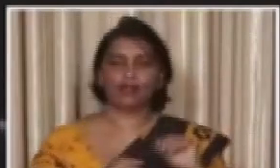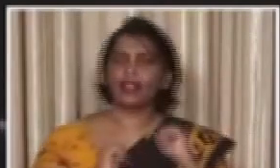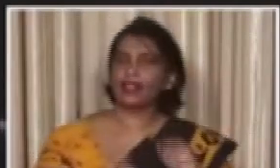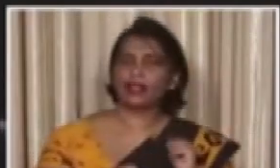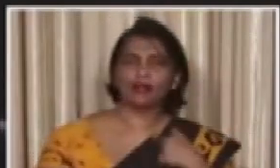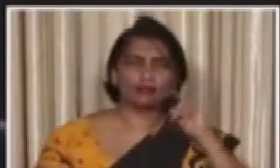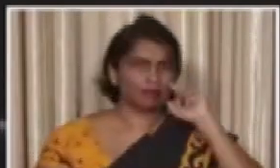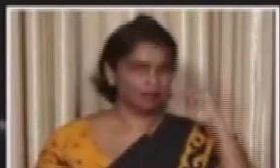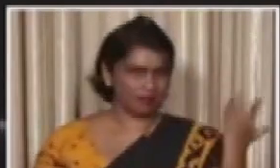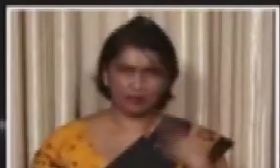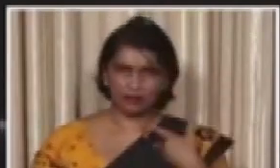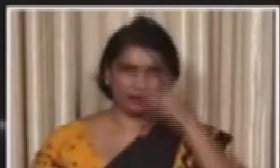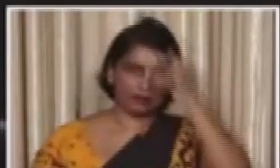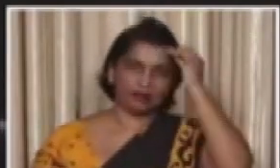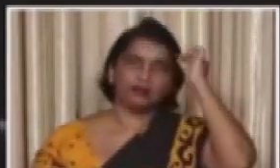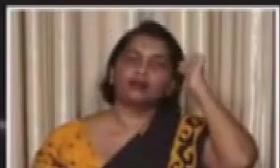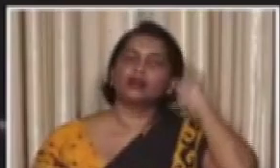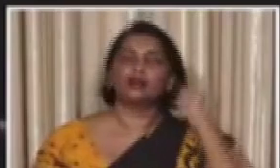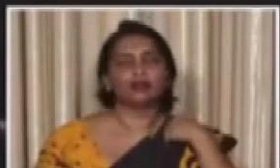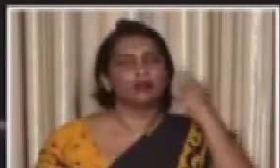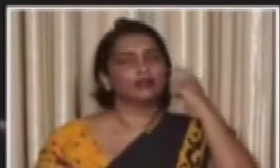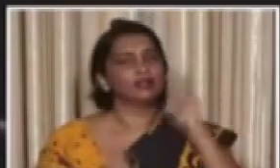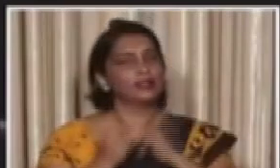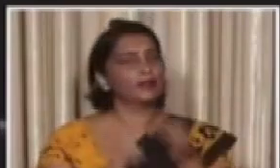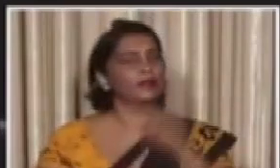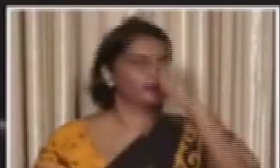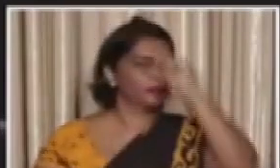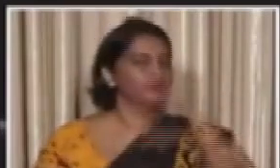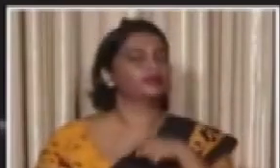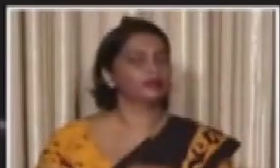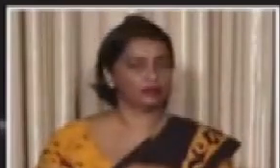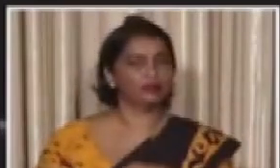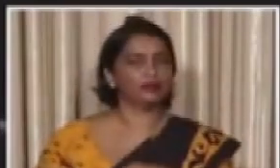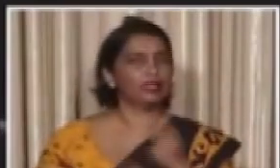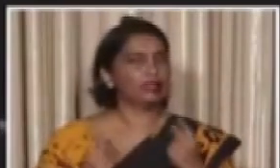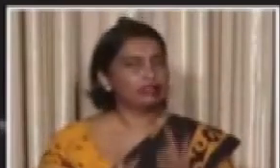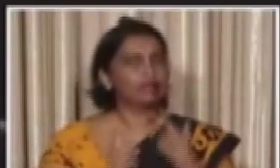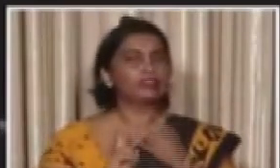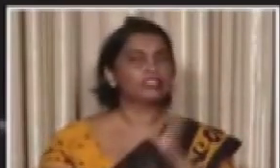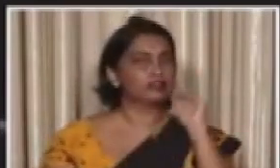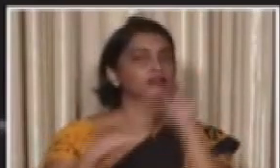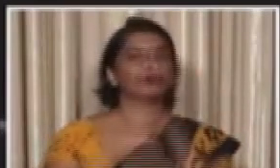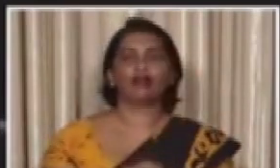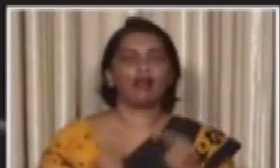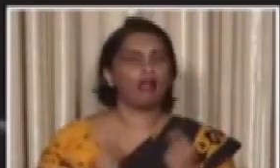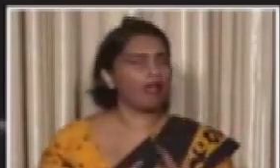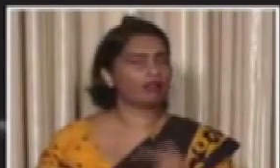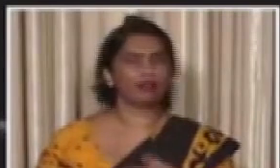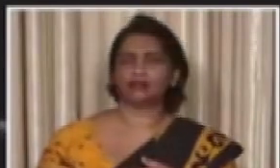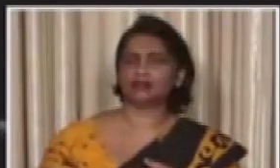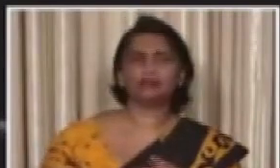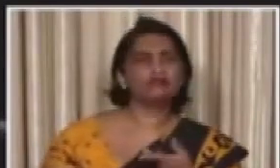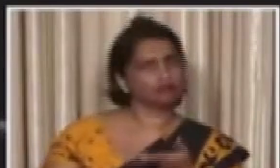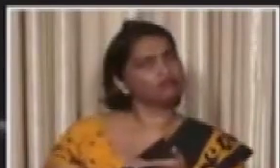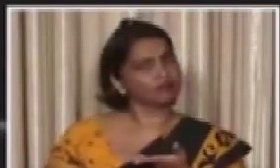මට හිතාගන්න බැහැ. මට වෙලාවකට හිතෙන්නේ සජිත් ප්‍රේමදාස මහතාට ඉක්මනින් ජනාධිපති වීමේ හදිසියක්වත්